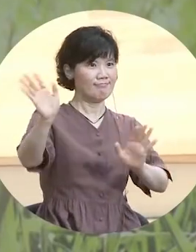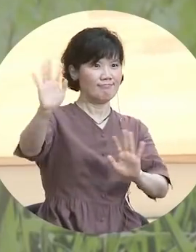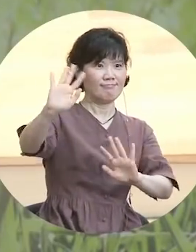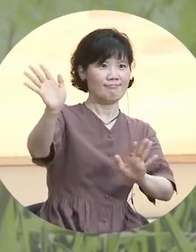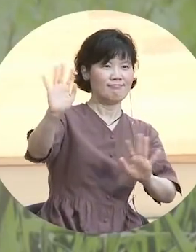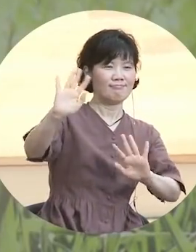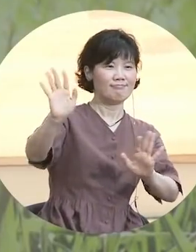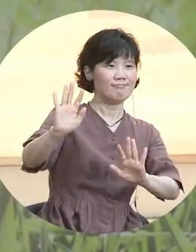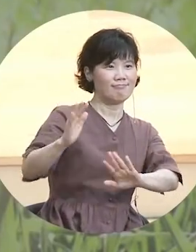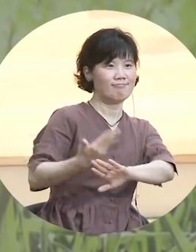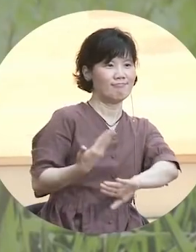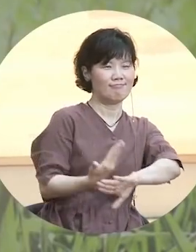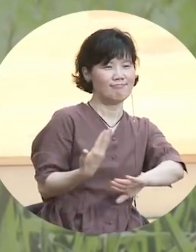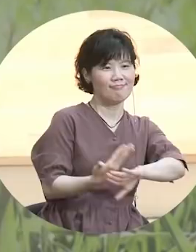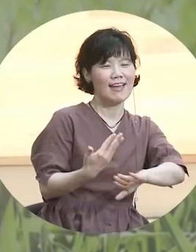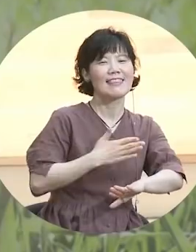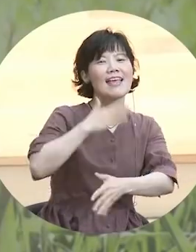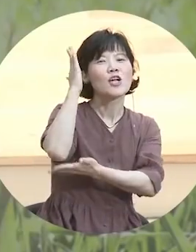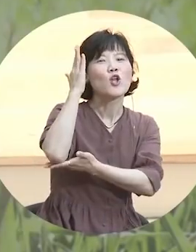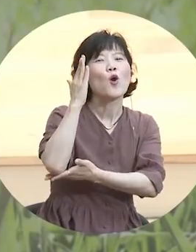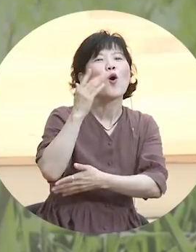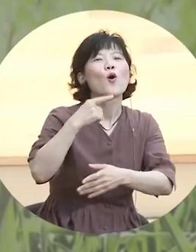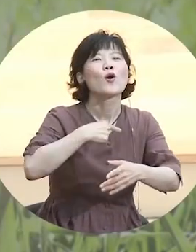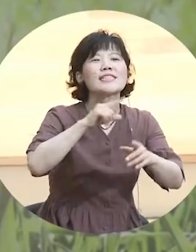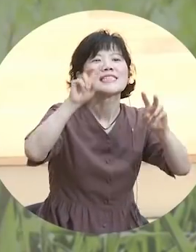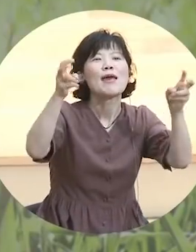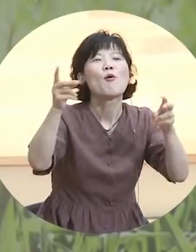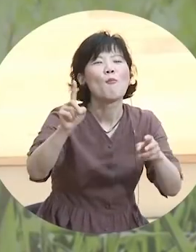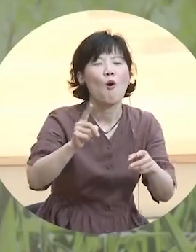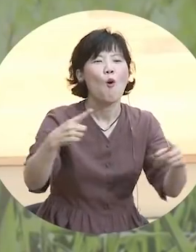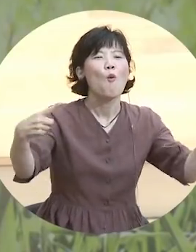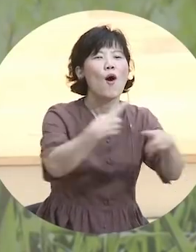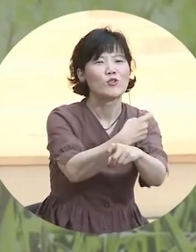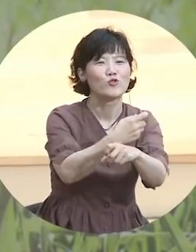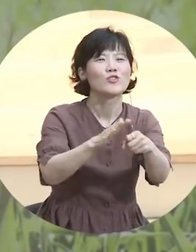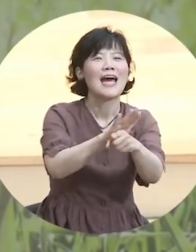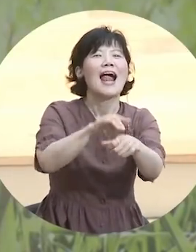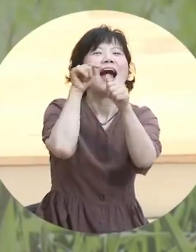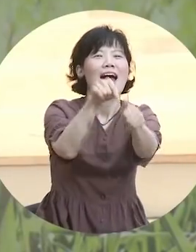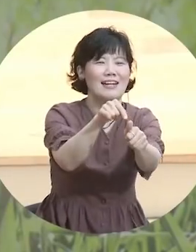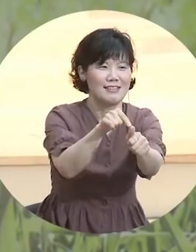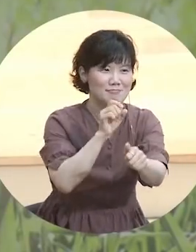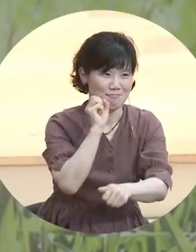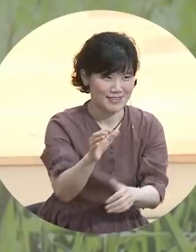전혀 그런 게 아닌데요. 제 설교 제목은 원수를 사랑하라였는데요.